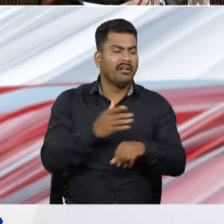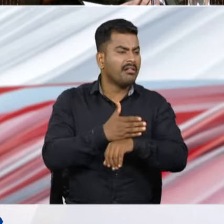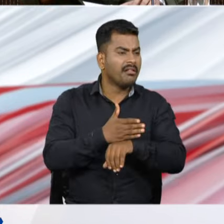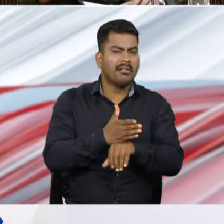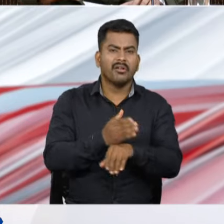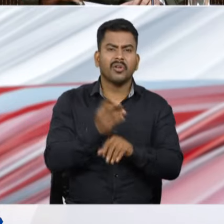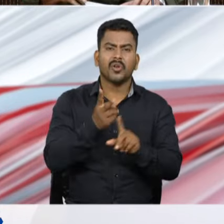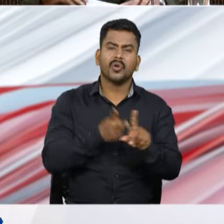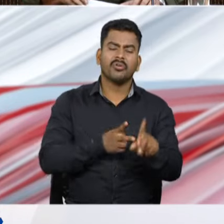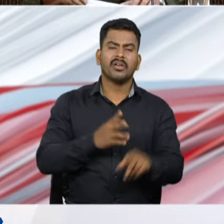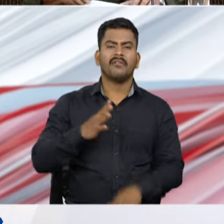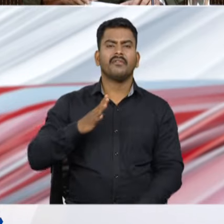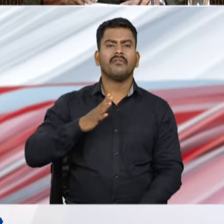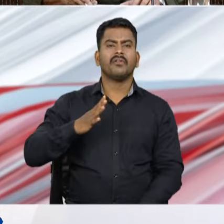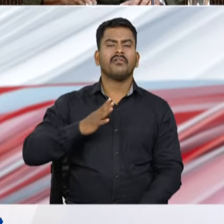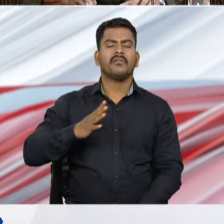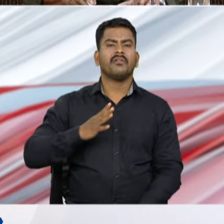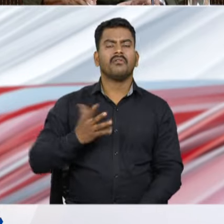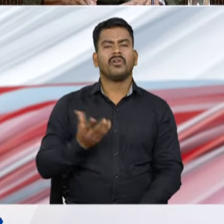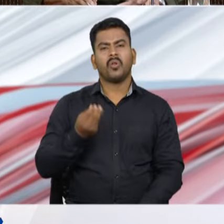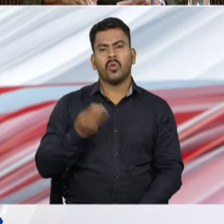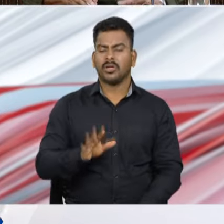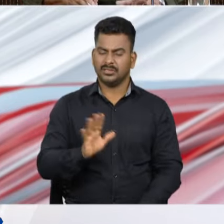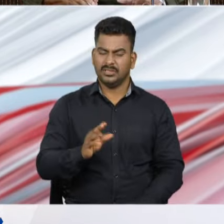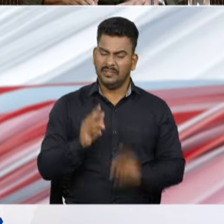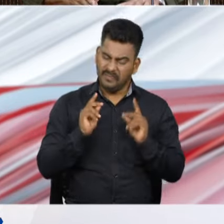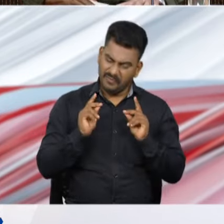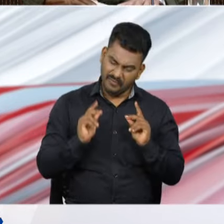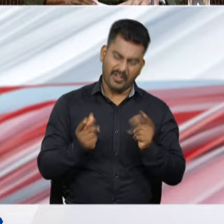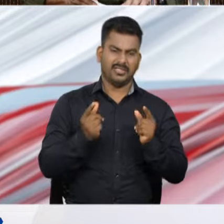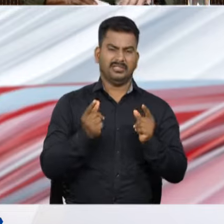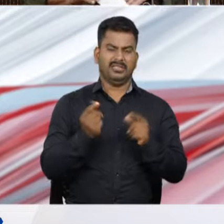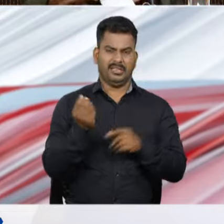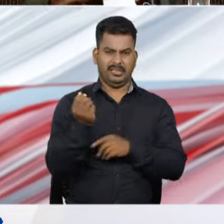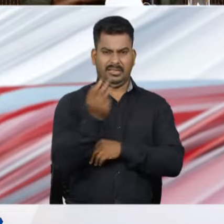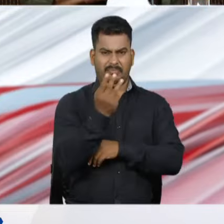പാസ്സായി 2 വർഷക്കാലം അവർക്ക് ഉപയോഗിക്കാൻ കഴിയാത്ത സാഹചര്യമാണ് നിലനിൽക്കുന്നത്.